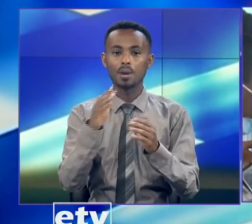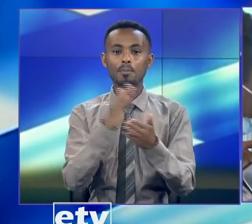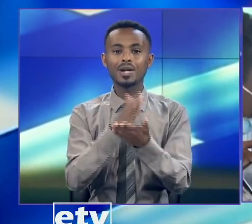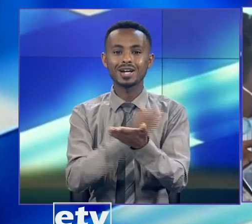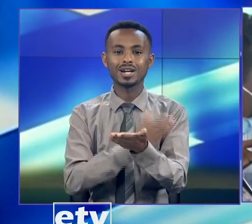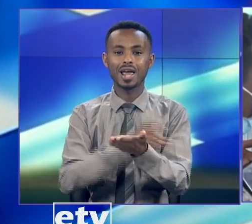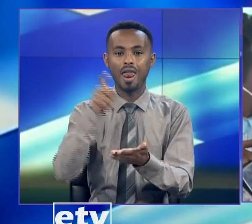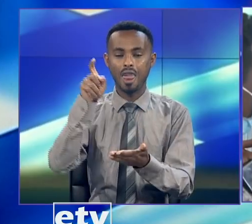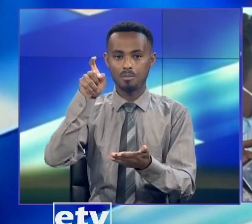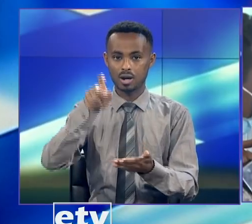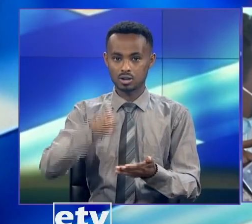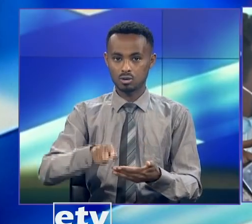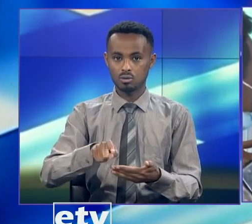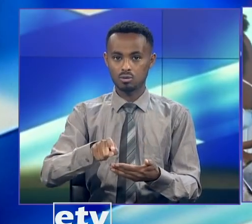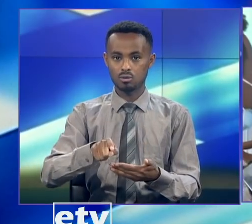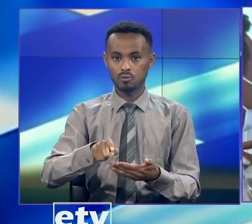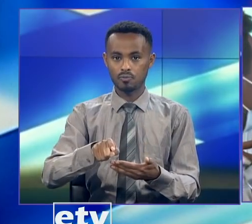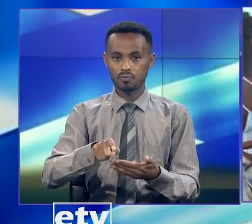መሻሻል ያለባቸው